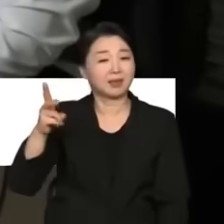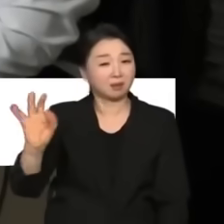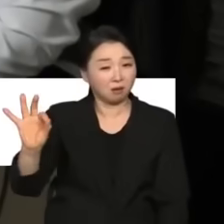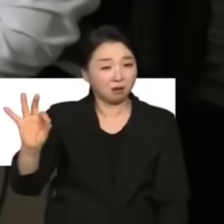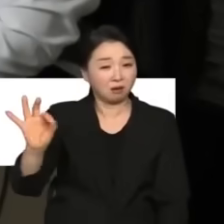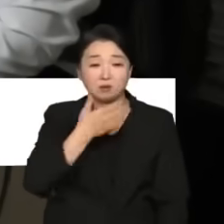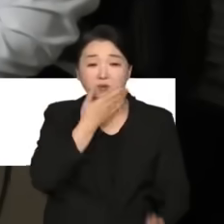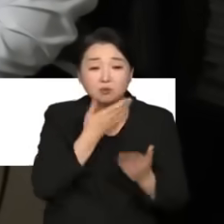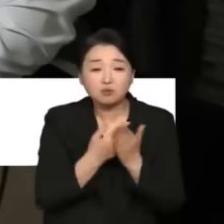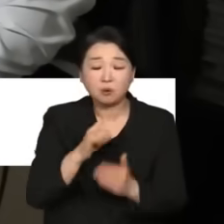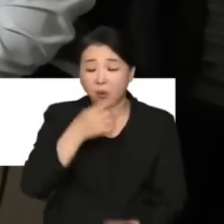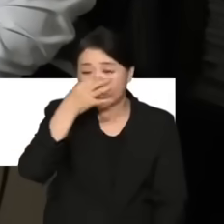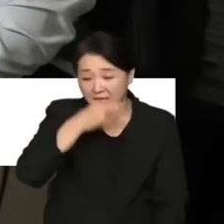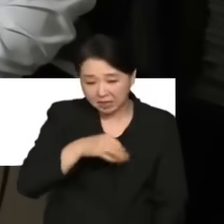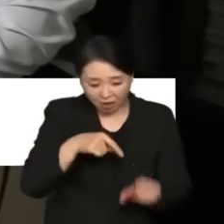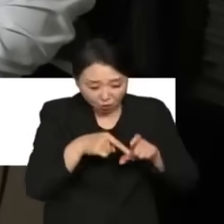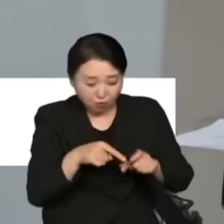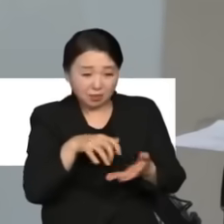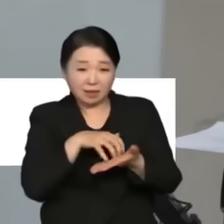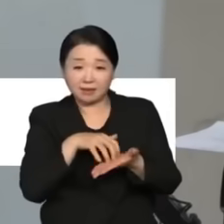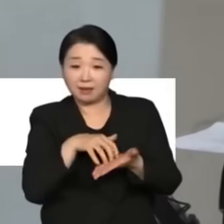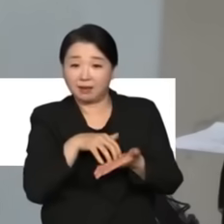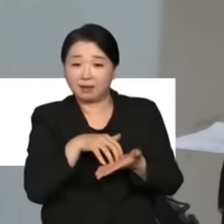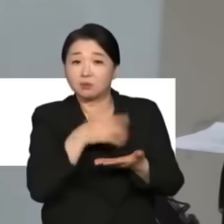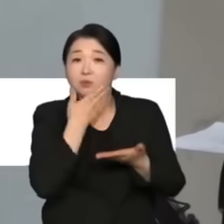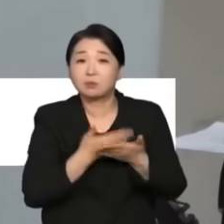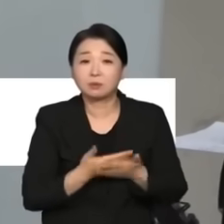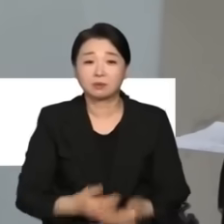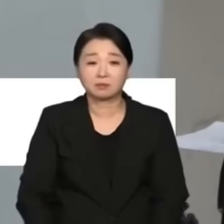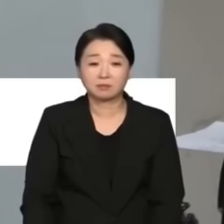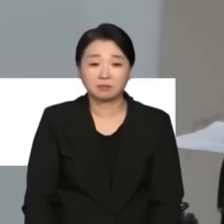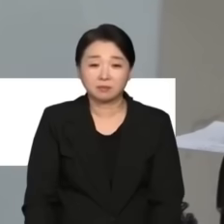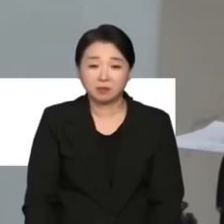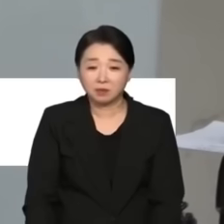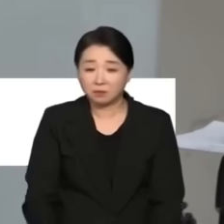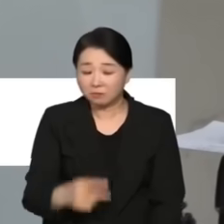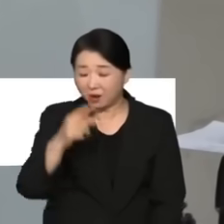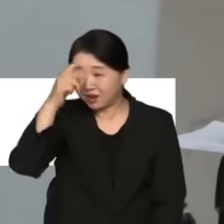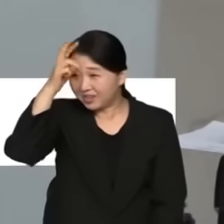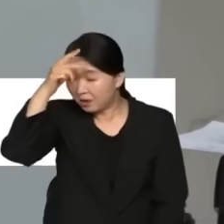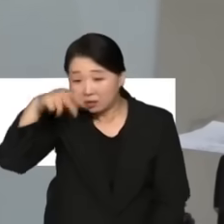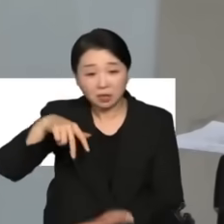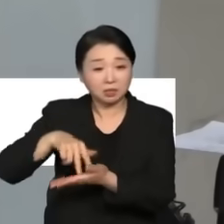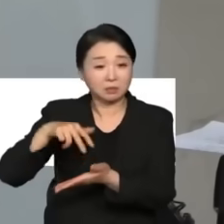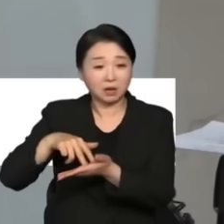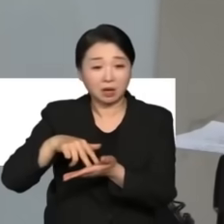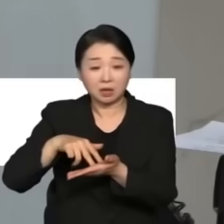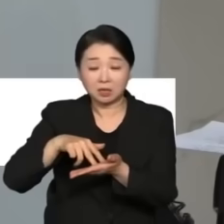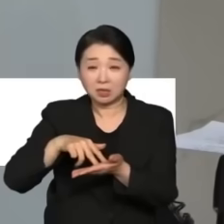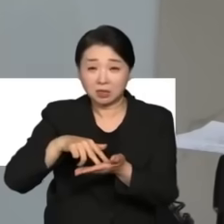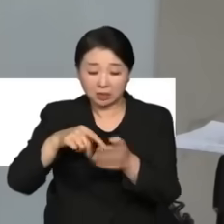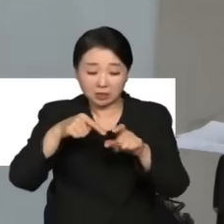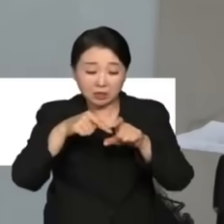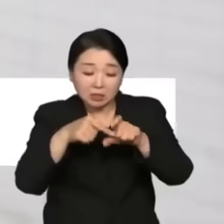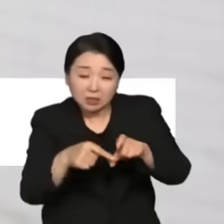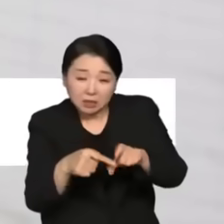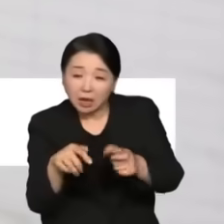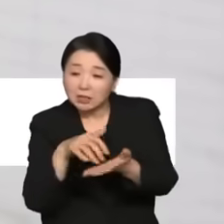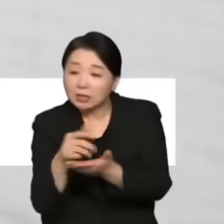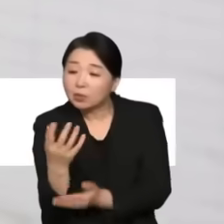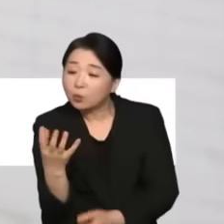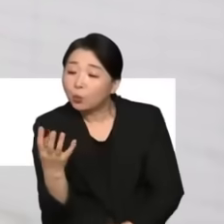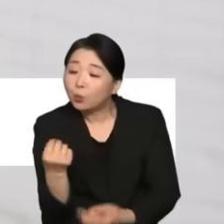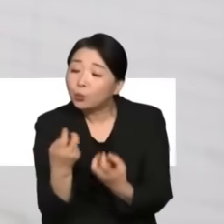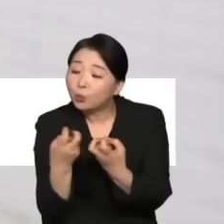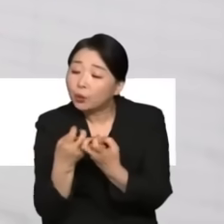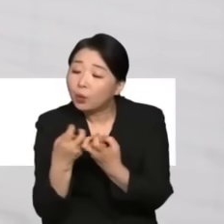만습니다 이자율을 계산을 하는 거였거든요 뭐 수사관 같은 경우에는 이걸 이자율을 어떻게 계산을 하면은 법정이